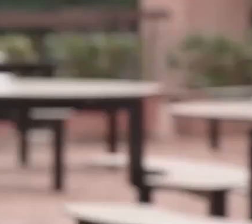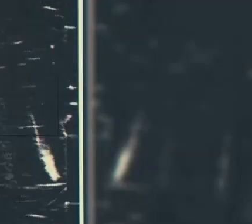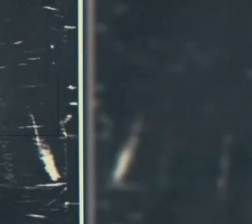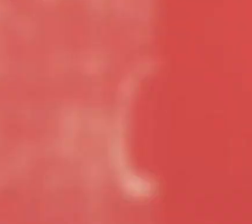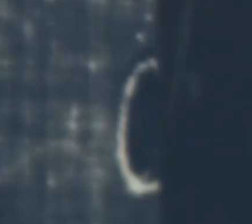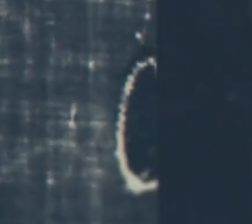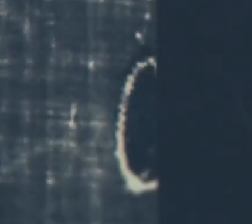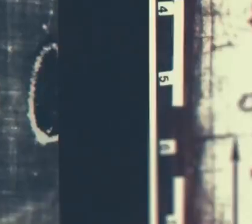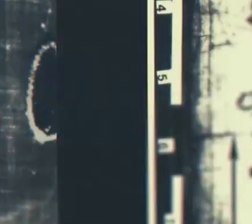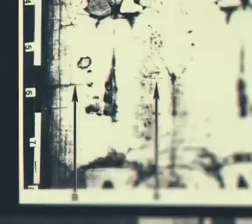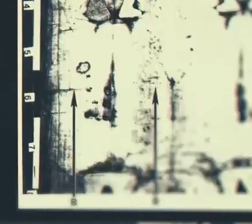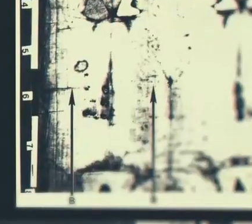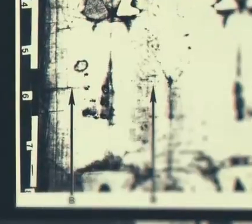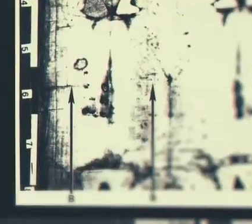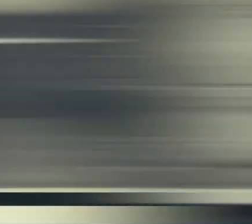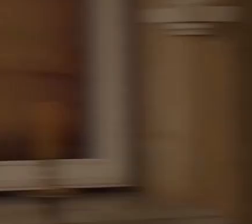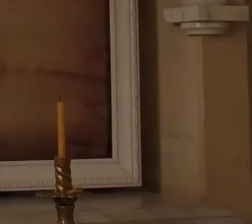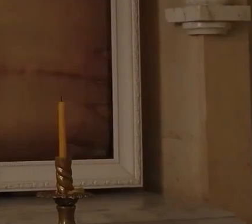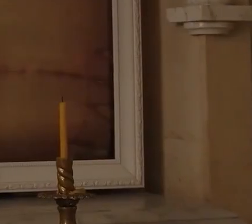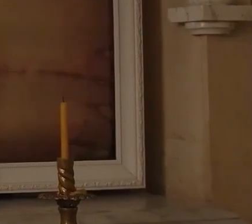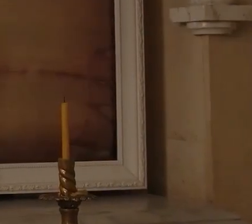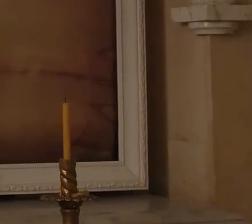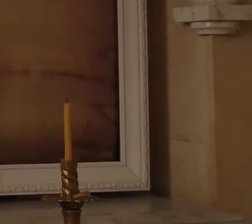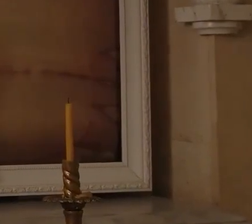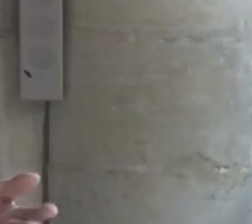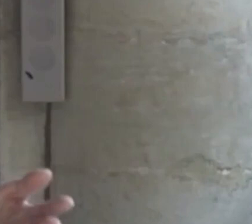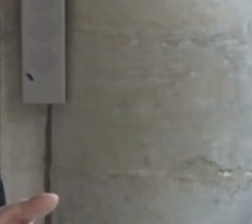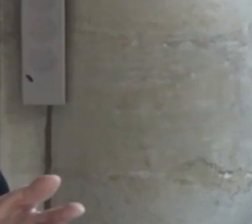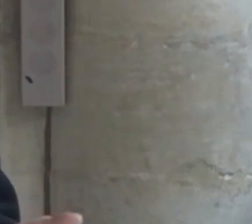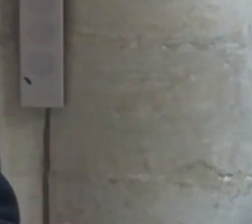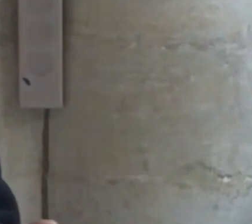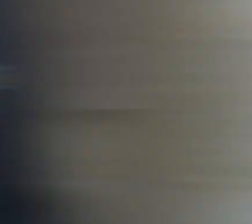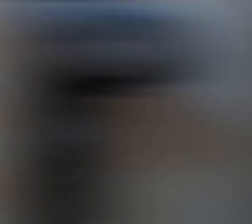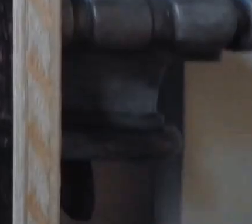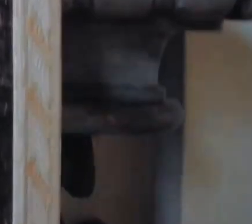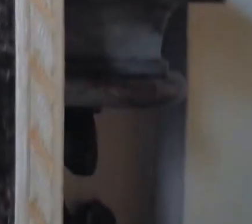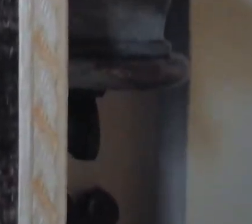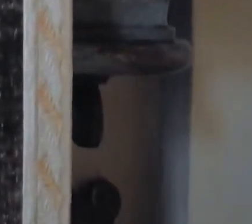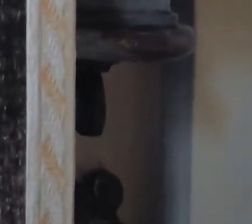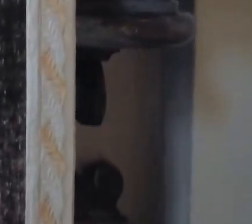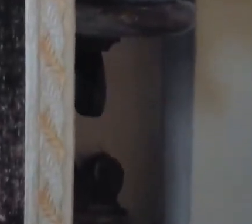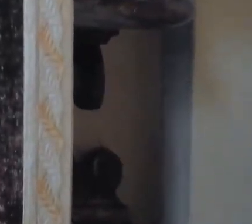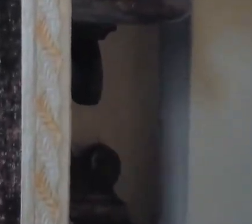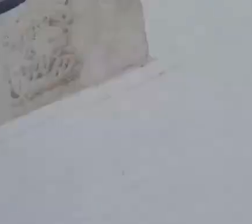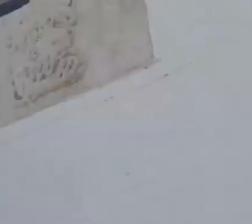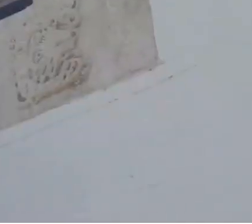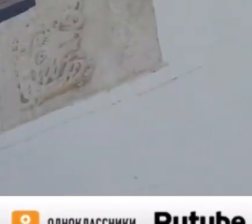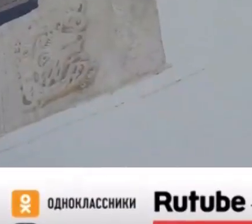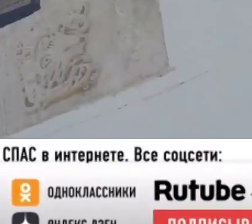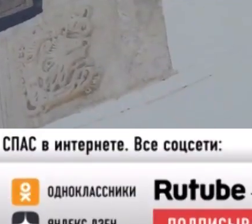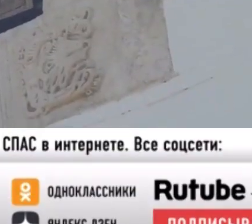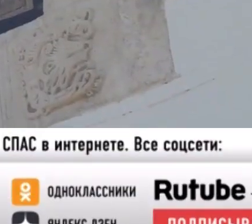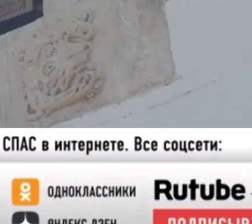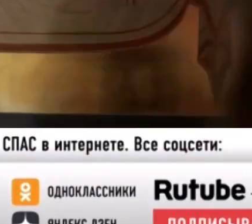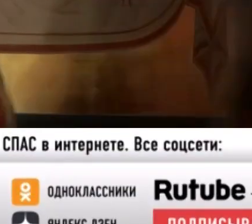Может ли этот платок быть туринской плащаницей? Как изображение появилось на полотне? Какую роль образ Спаса